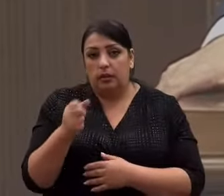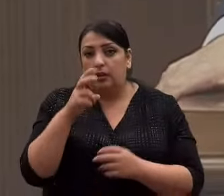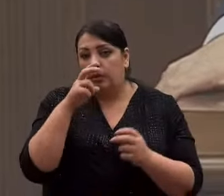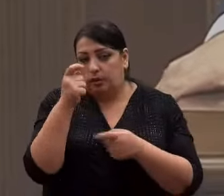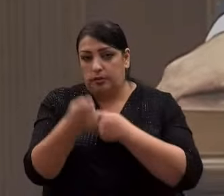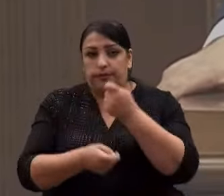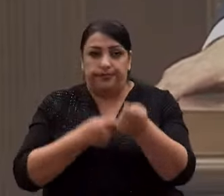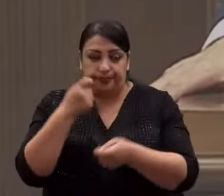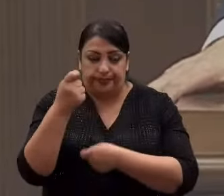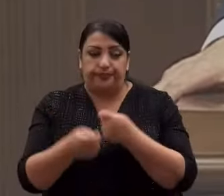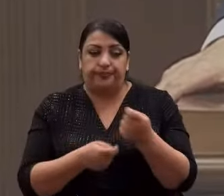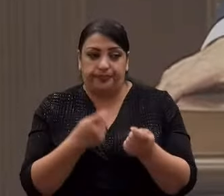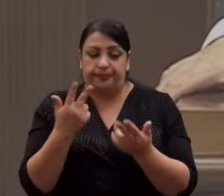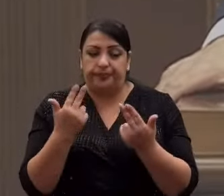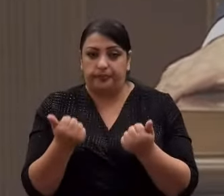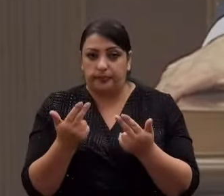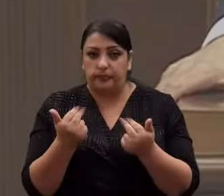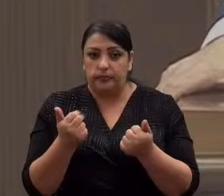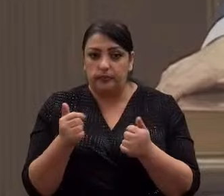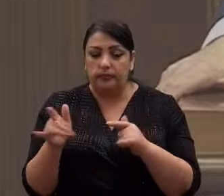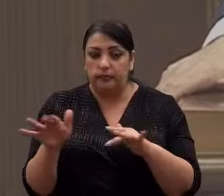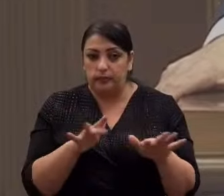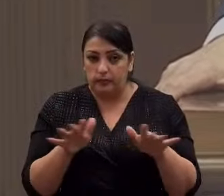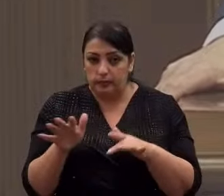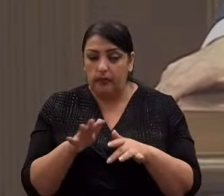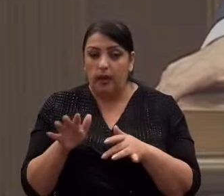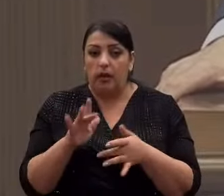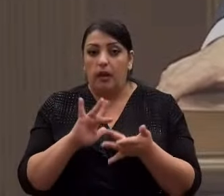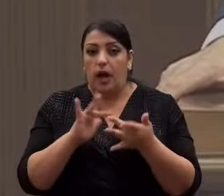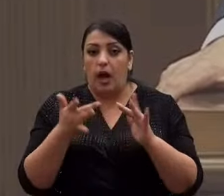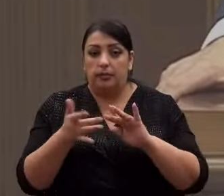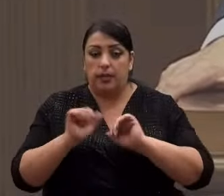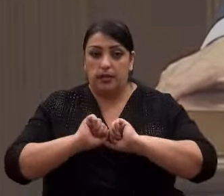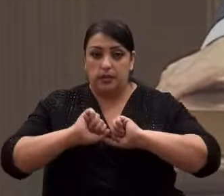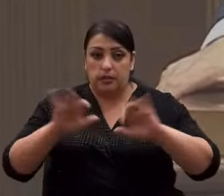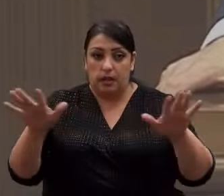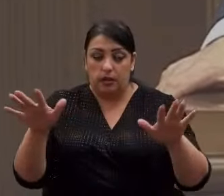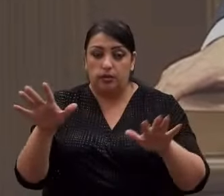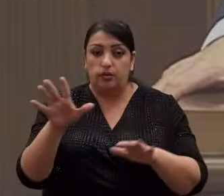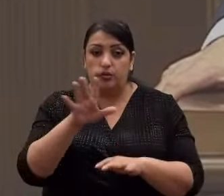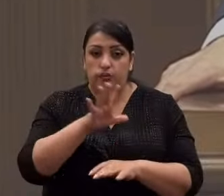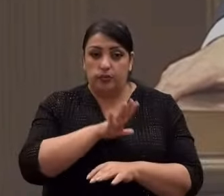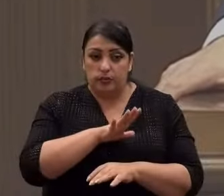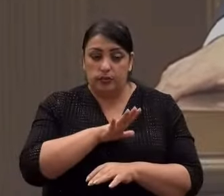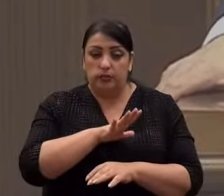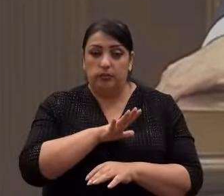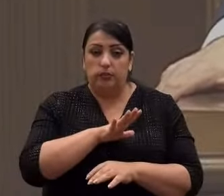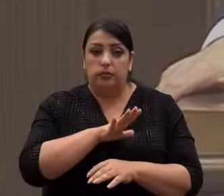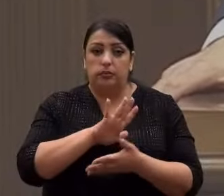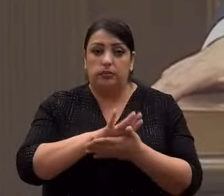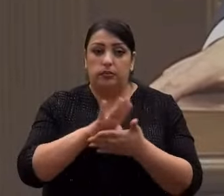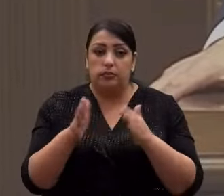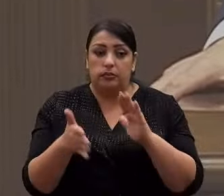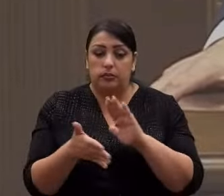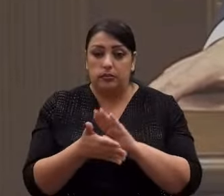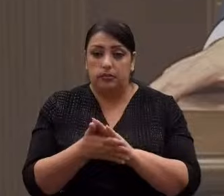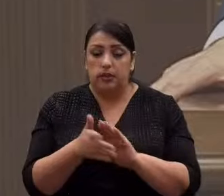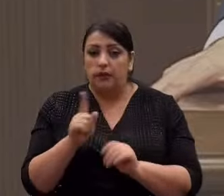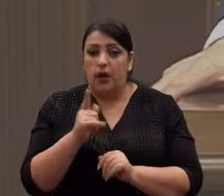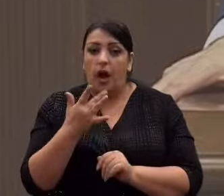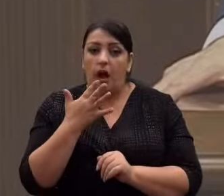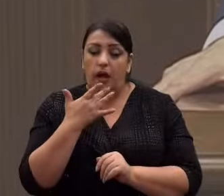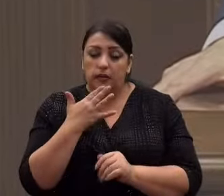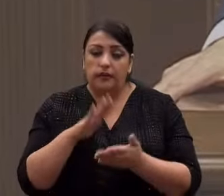ուսումնասիրություն է իրականացվում, բայց կասեմ, որ համացանցում ներկայացված իրավիճակը, երբ որ ազգային